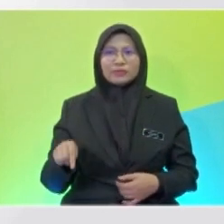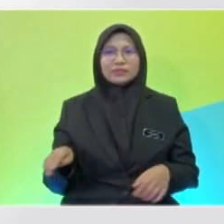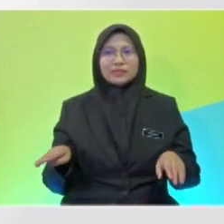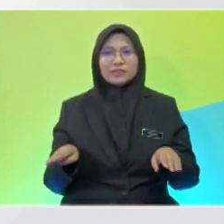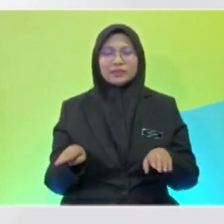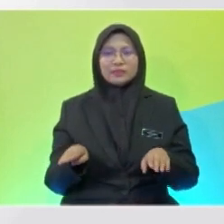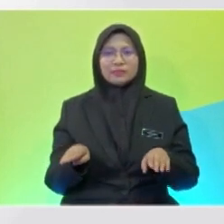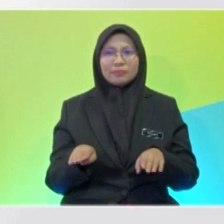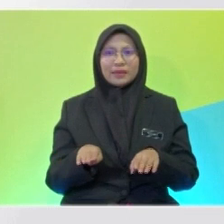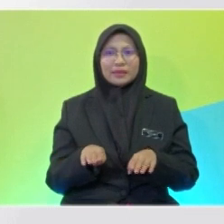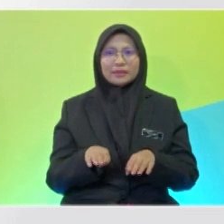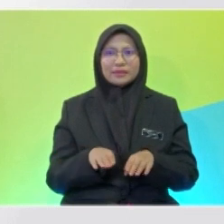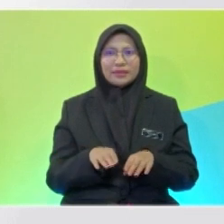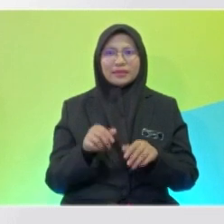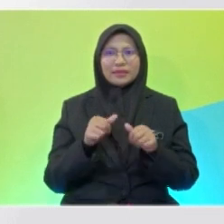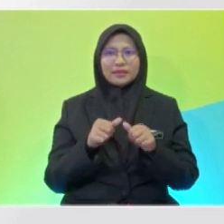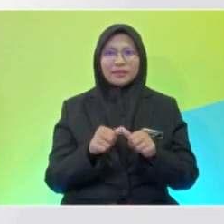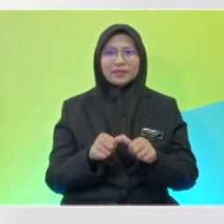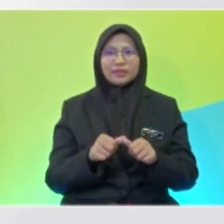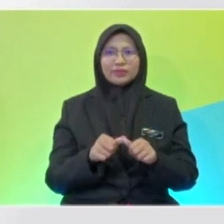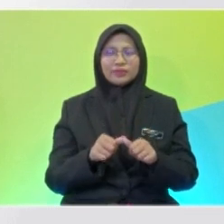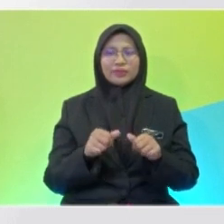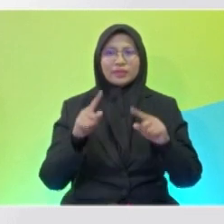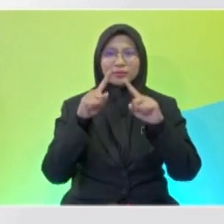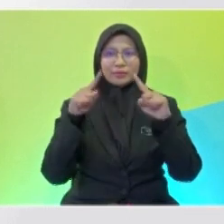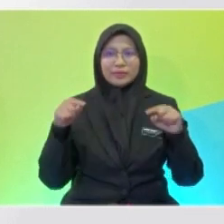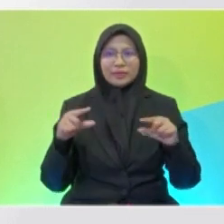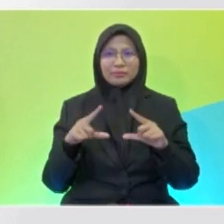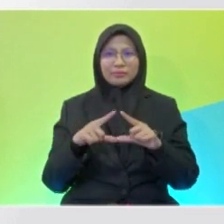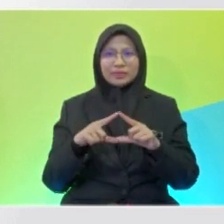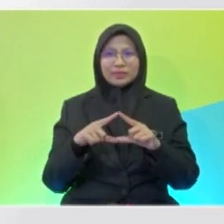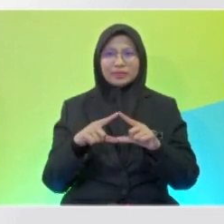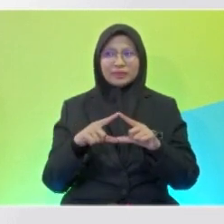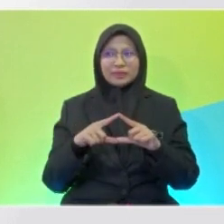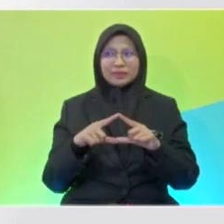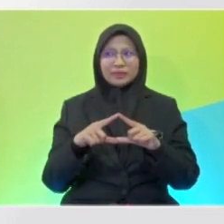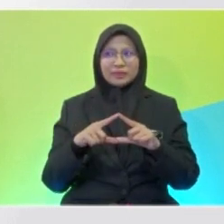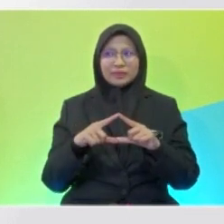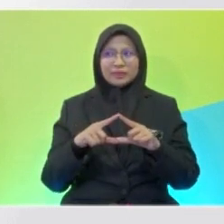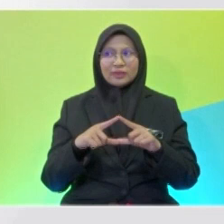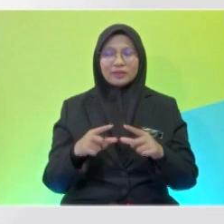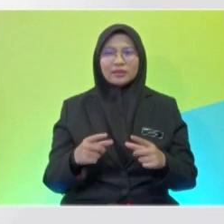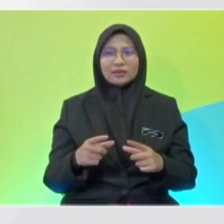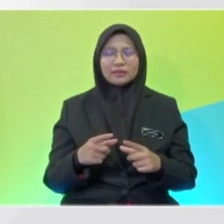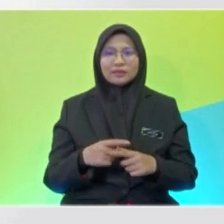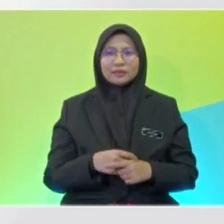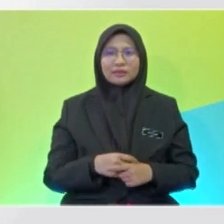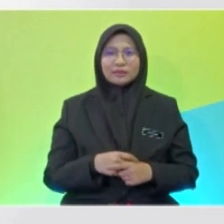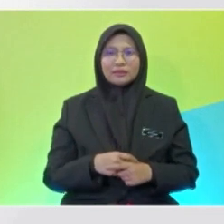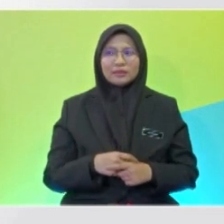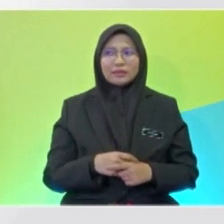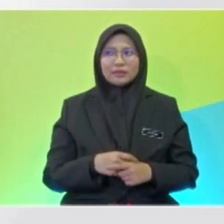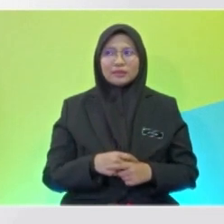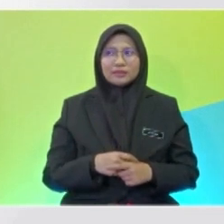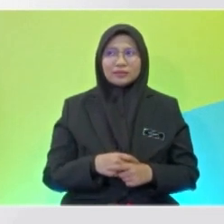dengan kategori ataupun ciri ya oke contoh sekiranya ciri berkaitan dengan kadar kelahiran yang tinggi terdapat dalam